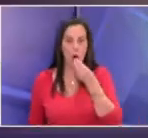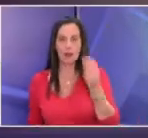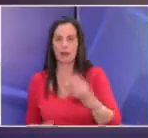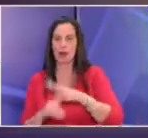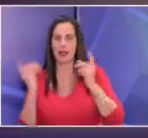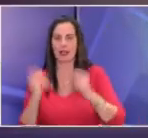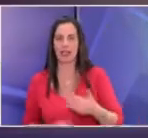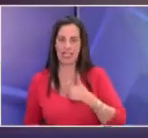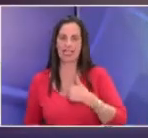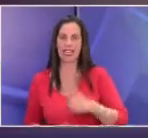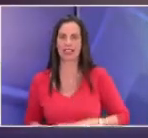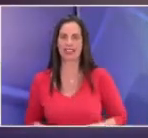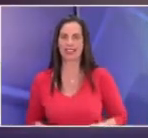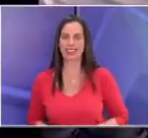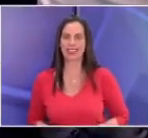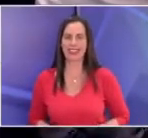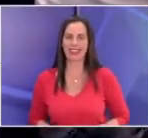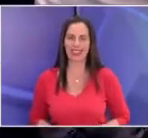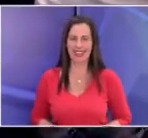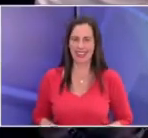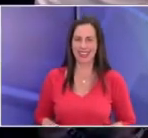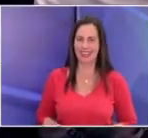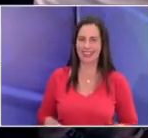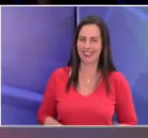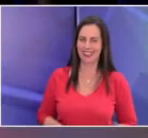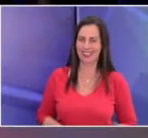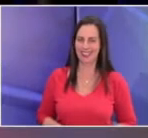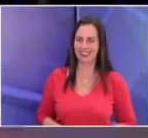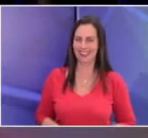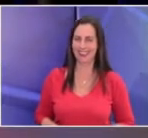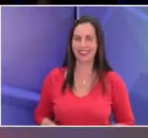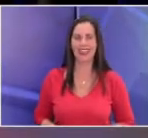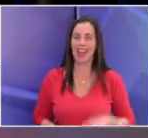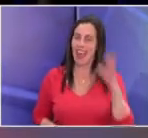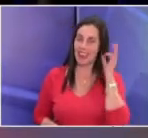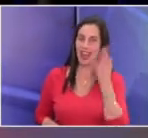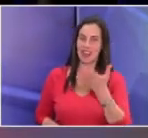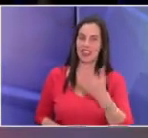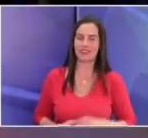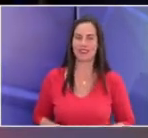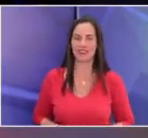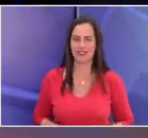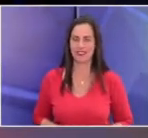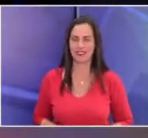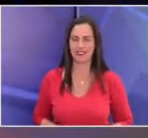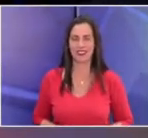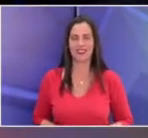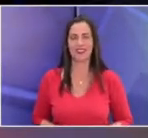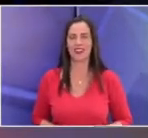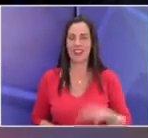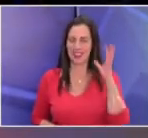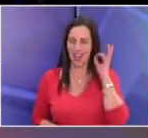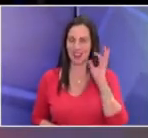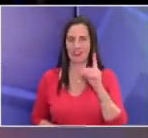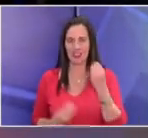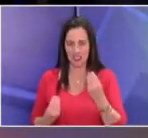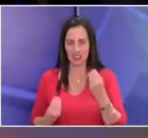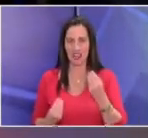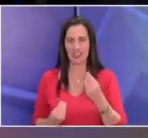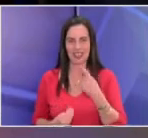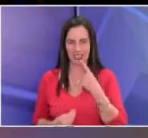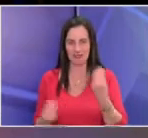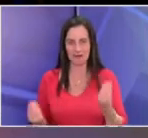כולנו עבדים. איך יוצאים מהעבדות? איך יוצאים מהעבדות? אני פעם צעדתי עם ויקי קנפו, אמרתי שחייבת